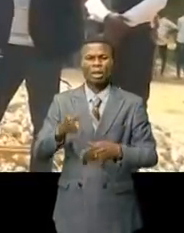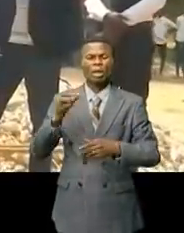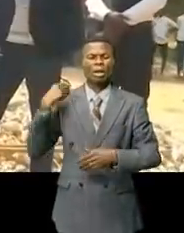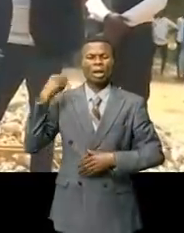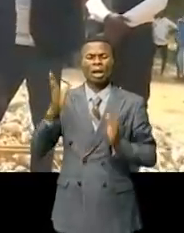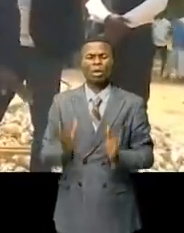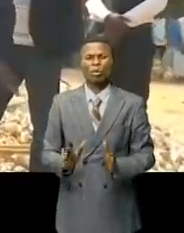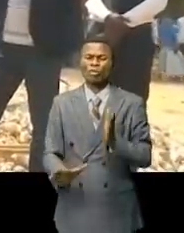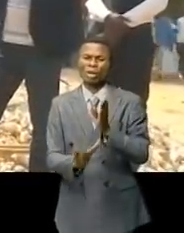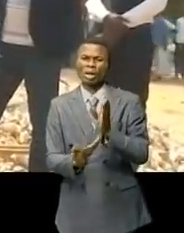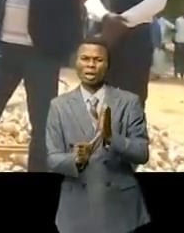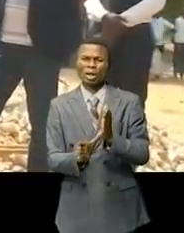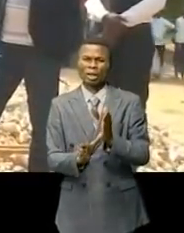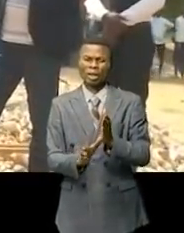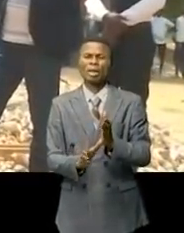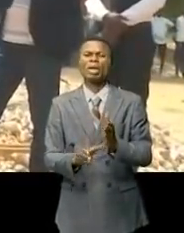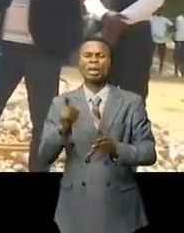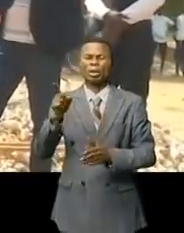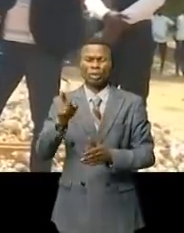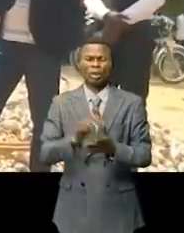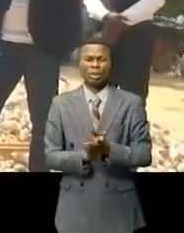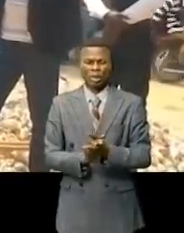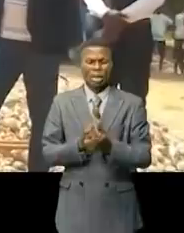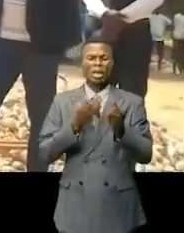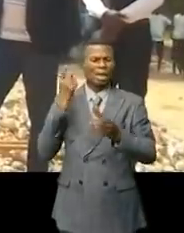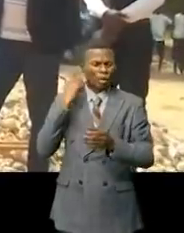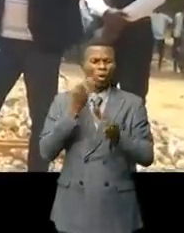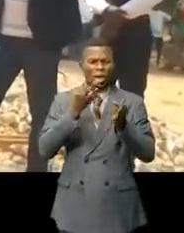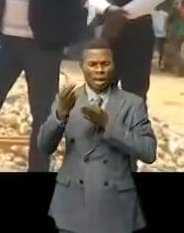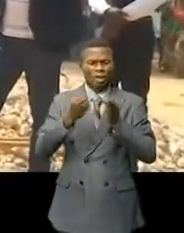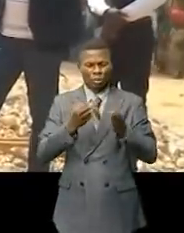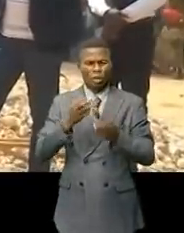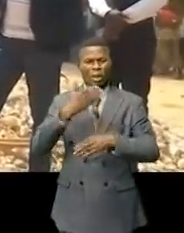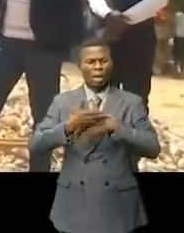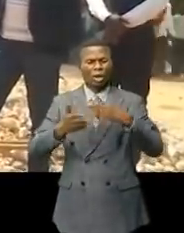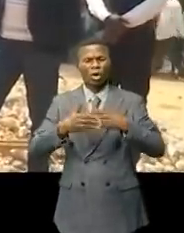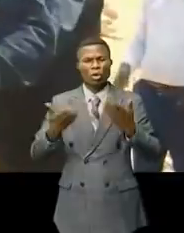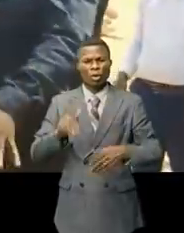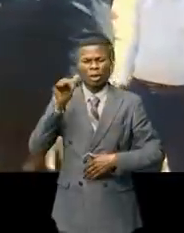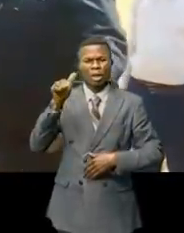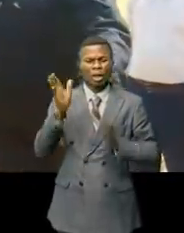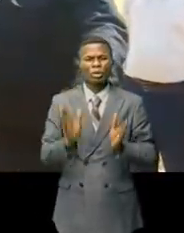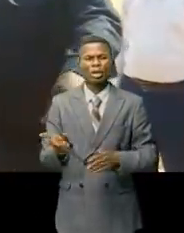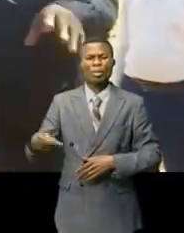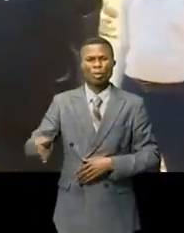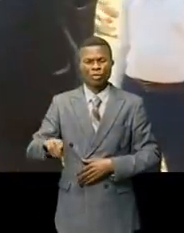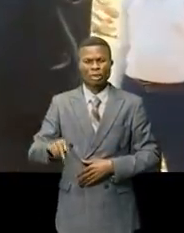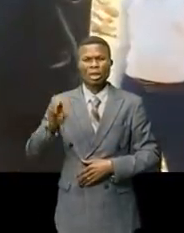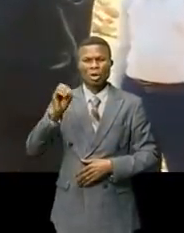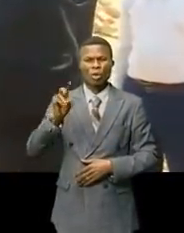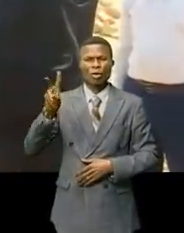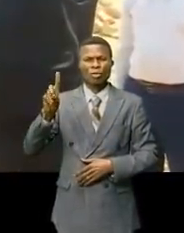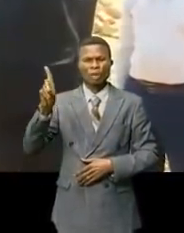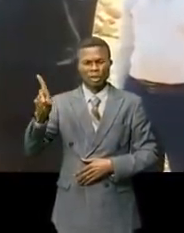gouverneur a d'intérim edouard mulumba a reçu les explications sur l'ouvragé la part du directeur provincial des lots vd selon messieurs